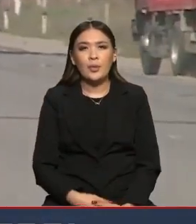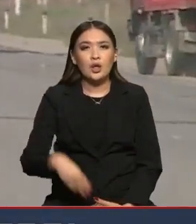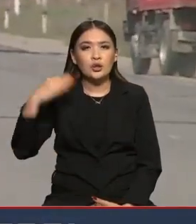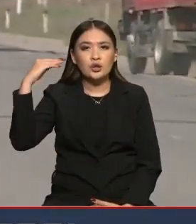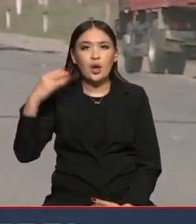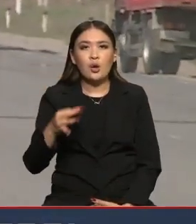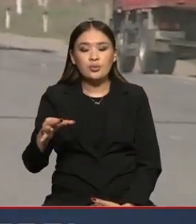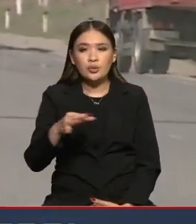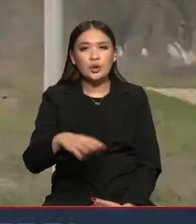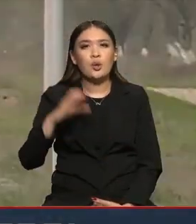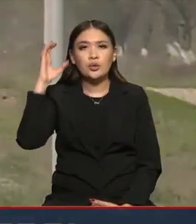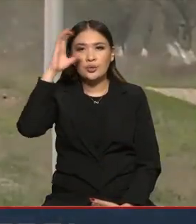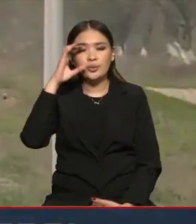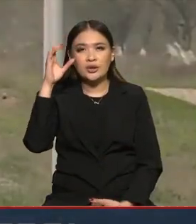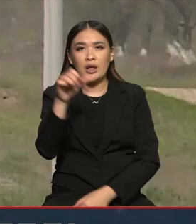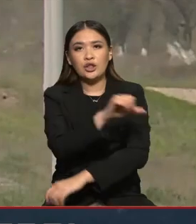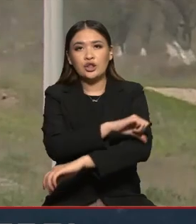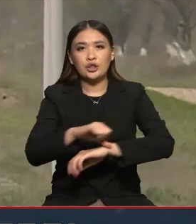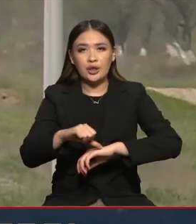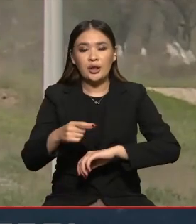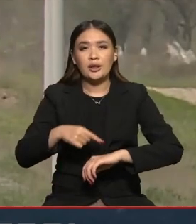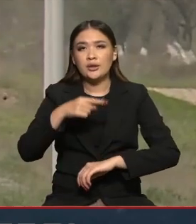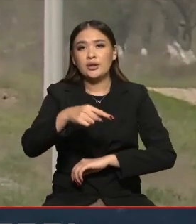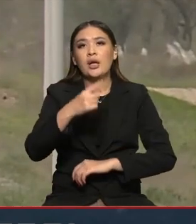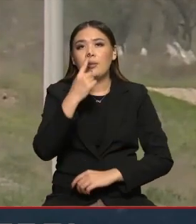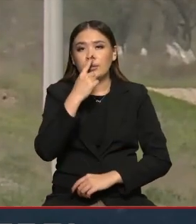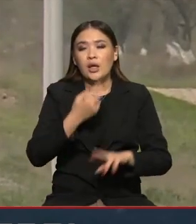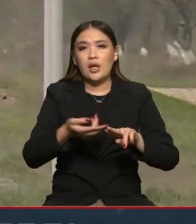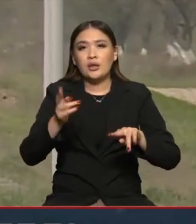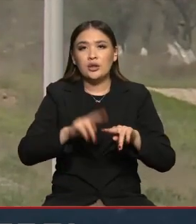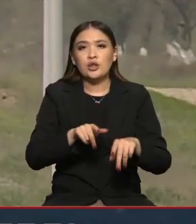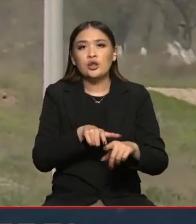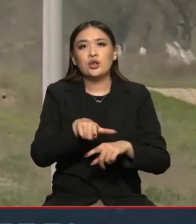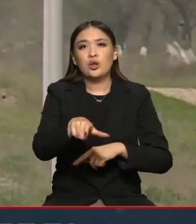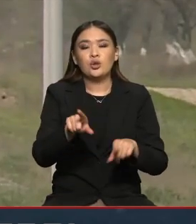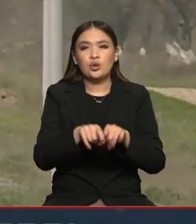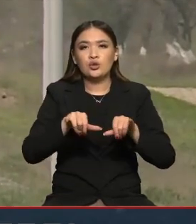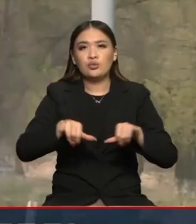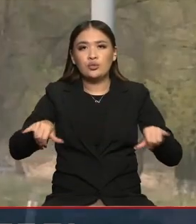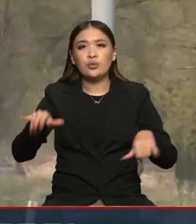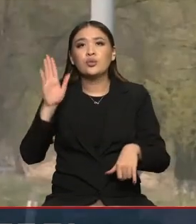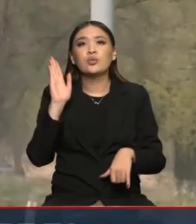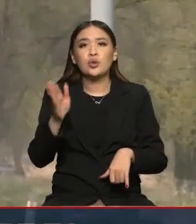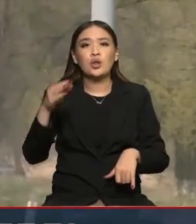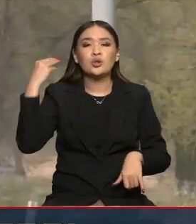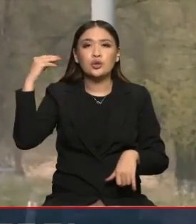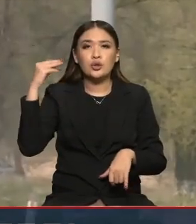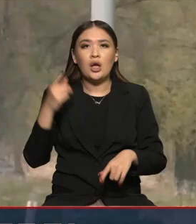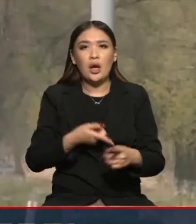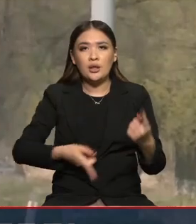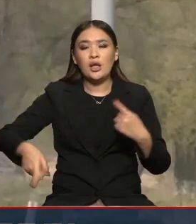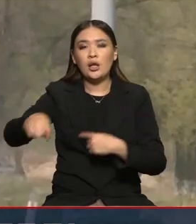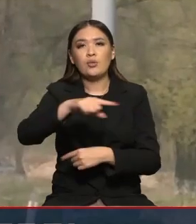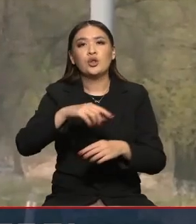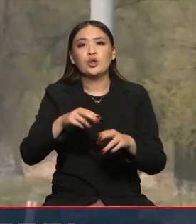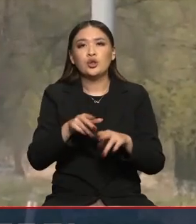облысы Өзбекстанмен шекаралас жатыр. Сондықтан кедендік бекетке баратын жолдарда кеңейтіледі. Сондай-ақ Түркістанда айналып өтетін